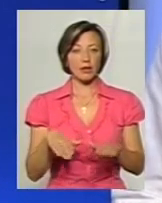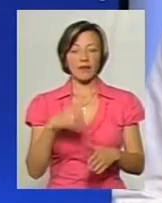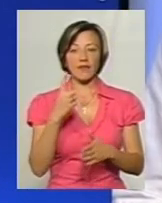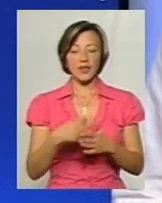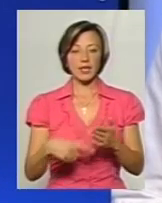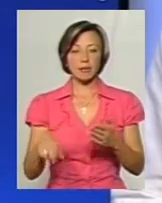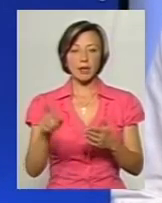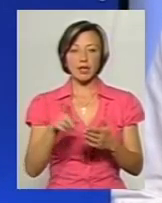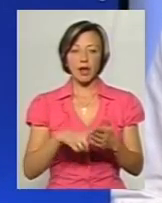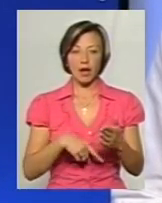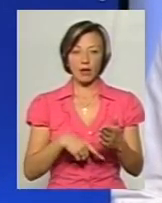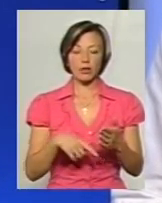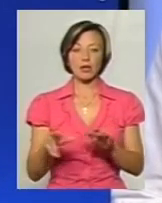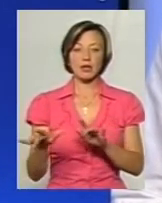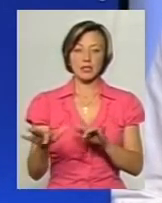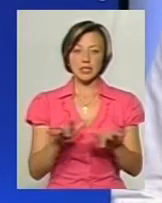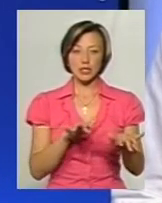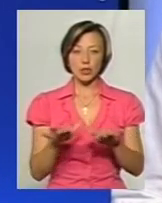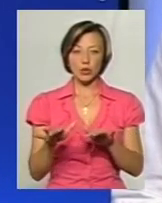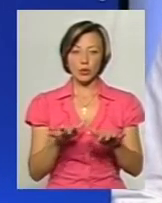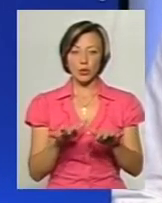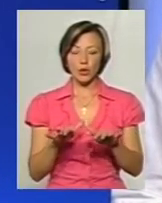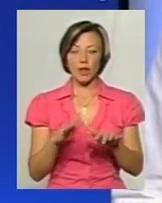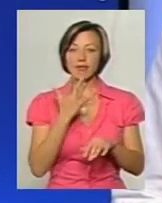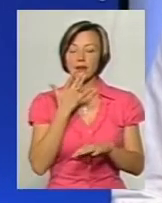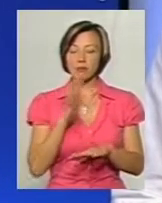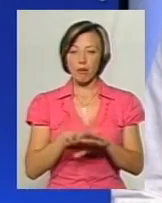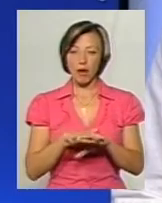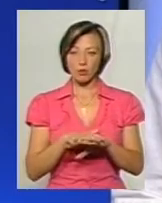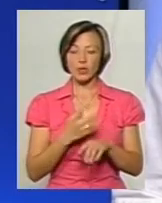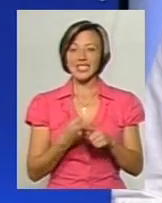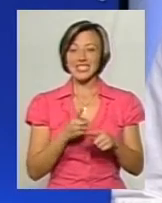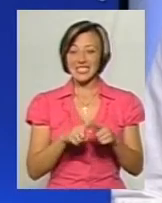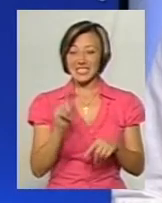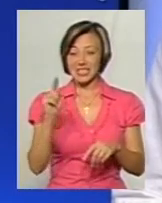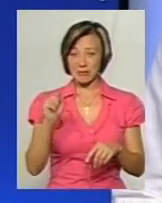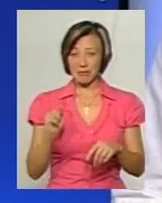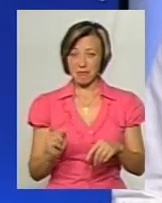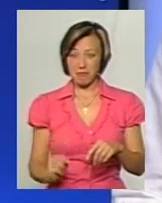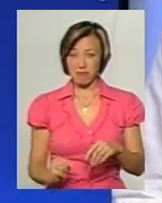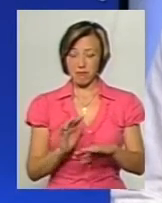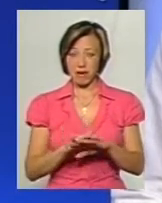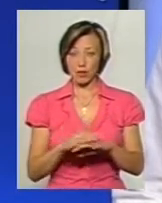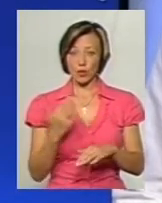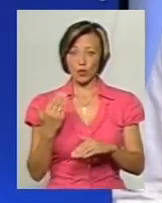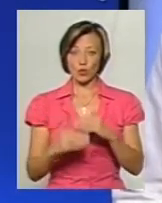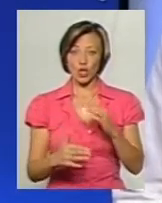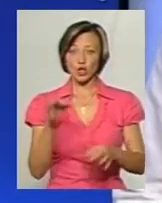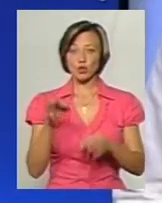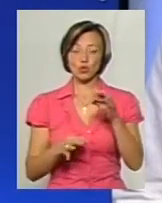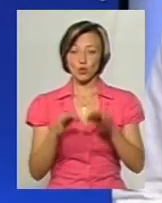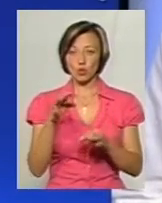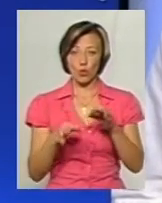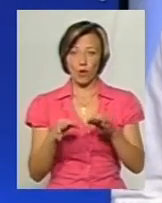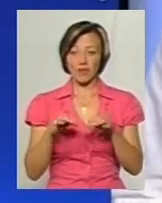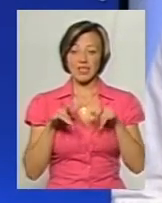відміняє дії регулятора. Тобто ці банки вже пройшли вищі судові